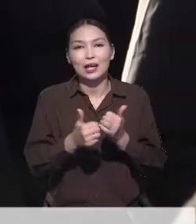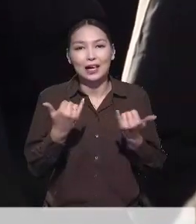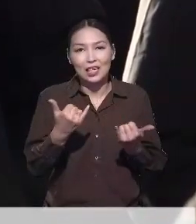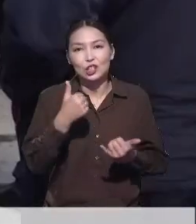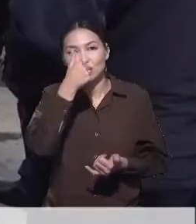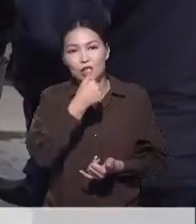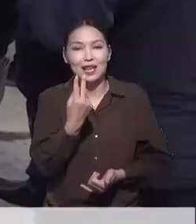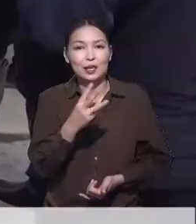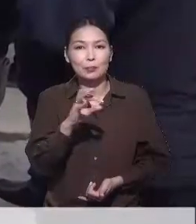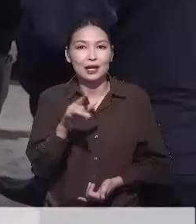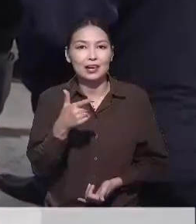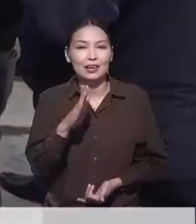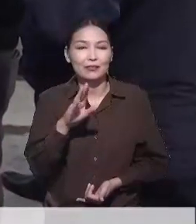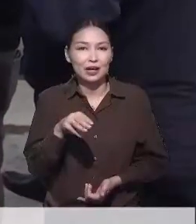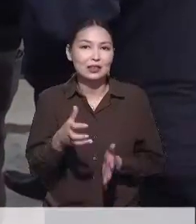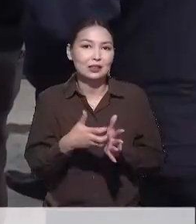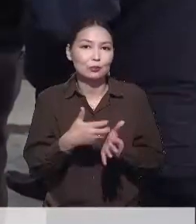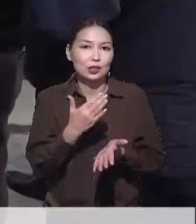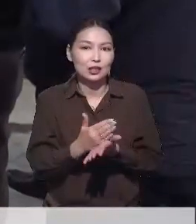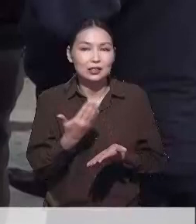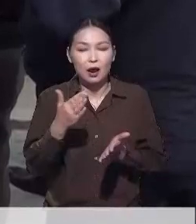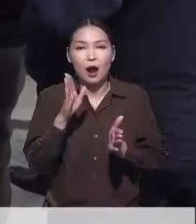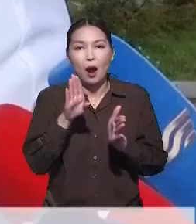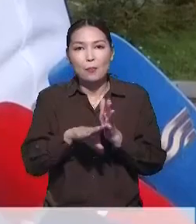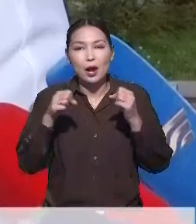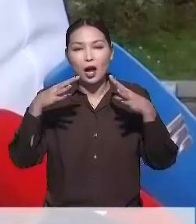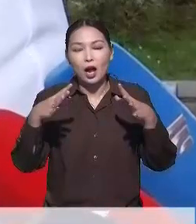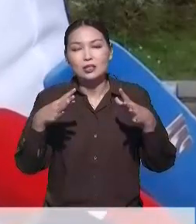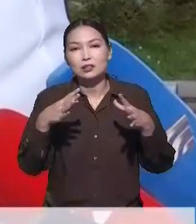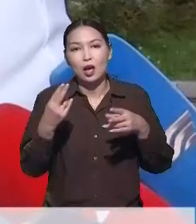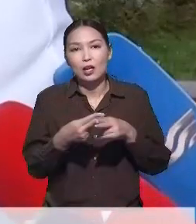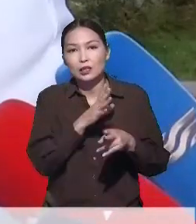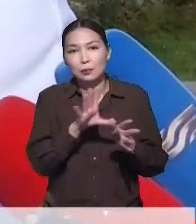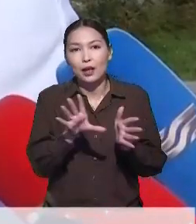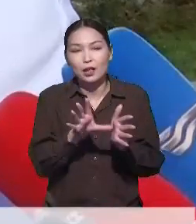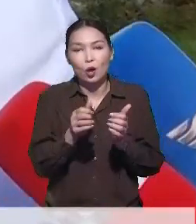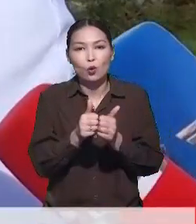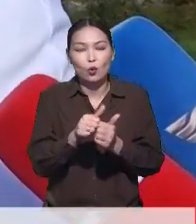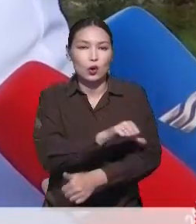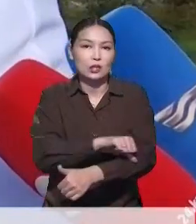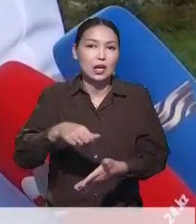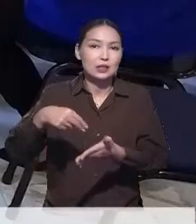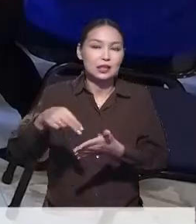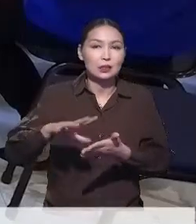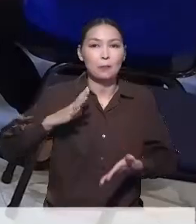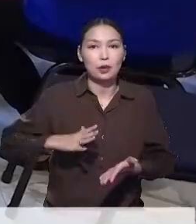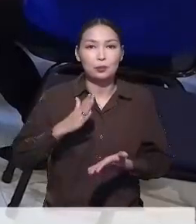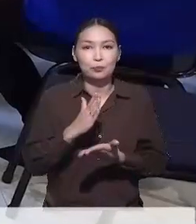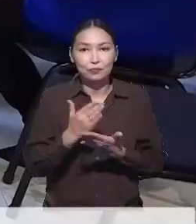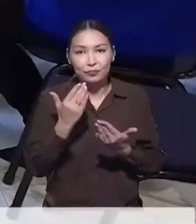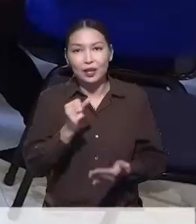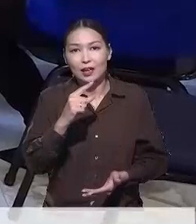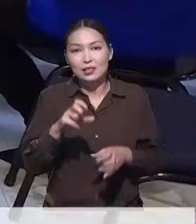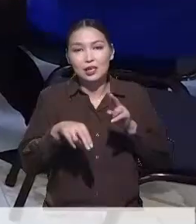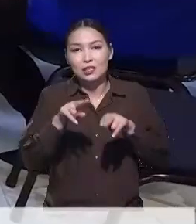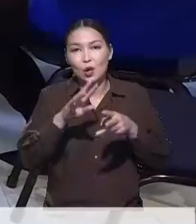миллиард гигаватт тапшы. Аймақтар жарықсыз қалмау үшін еліміз энергияны көрші мемлекеттерден сатып алуға мәжбүр. Аяс салу жөніндегі жалпы